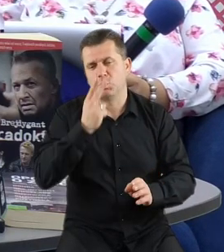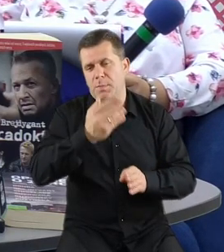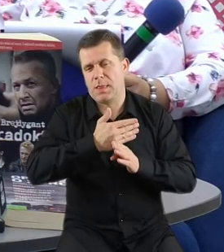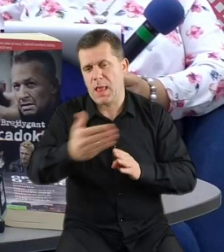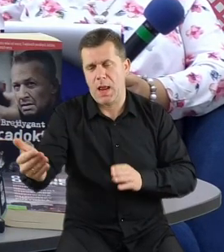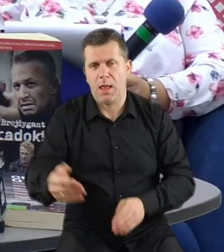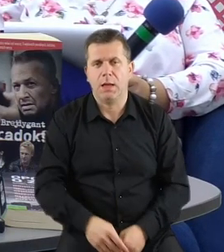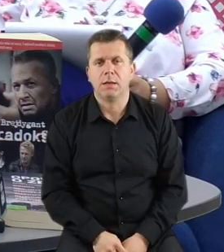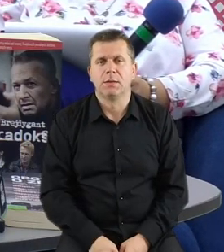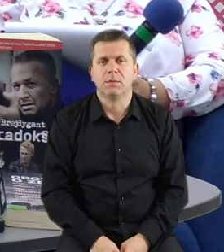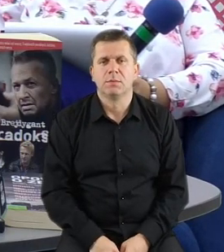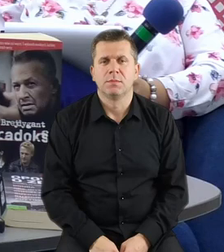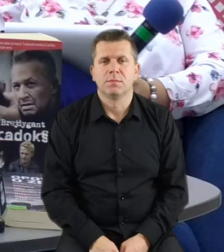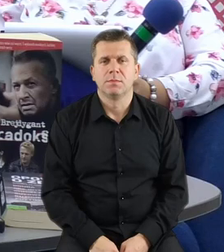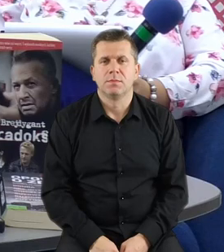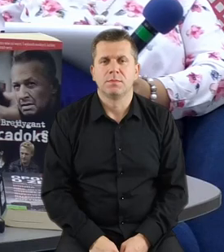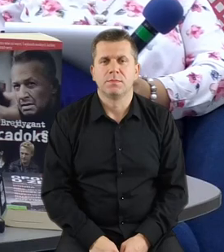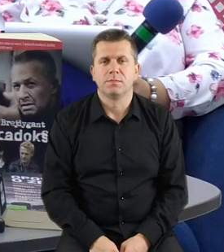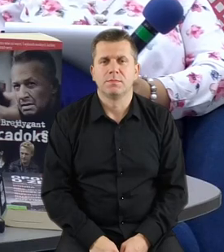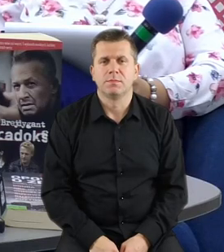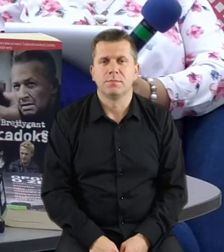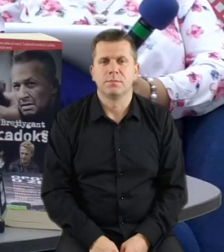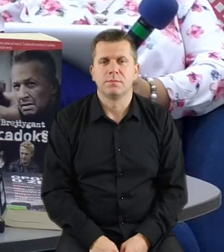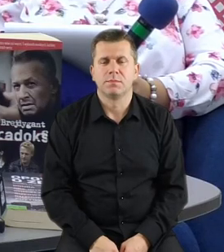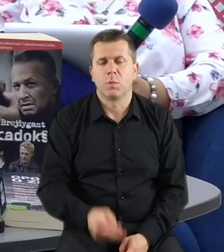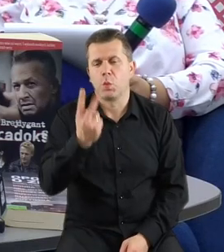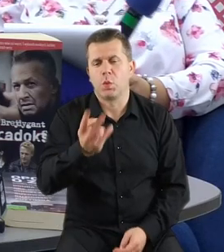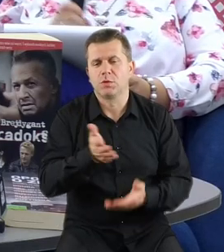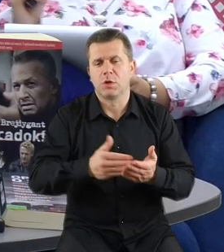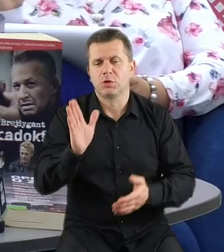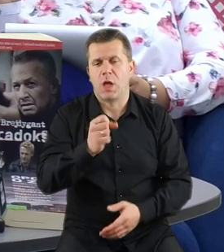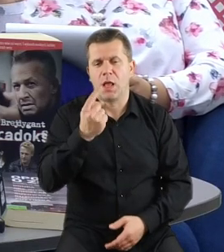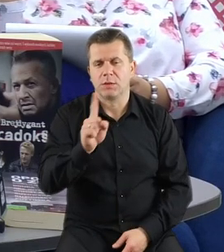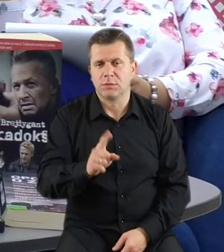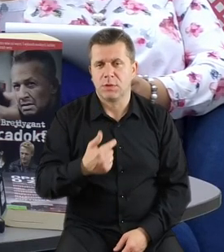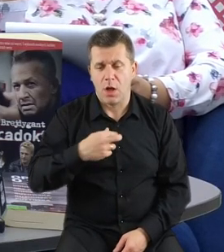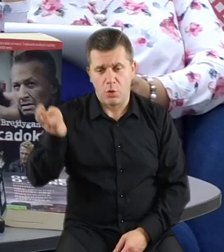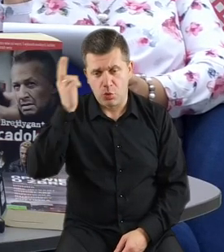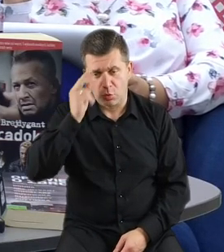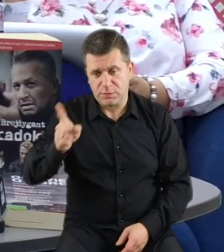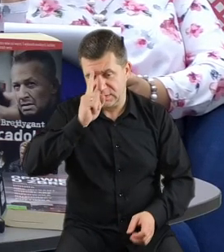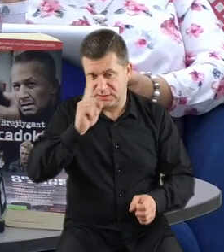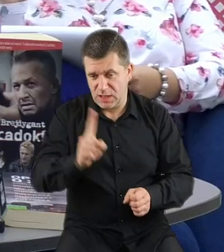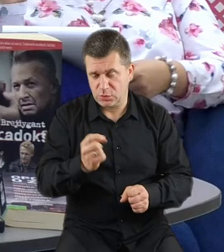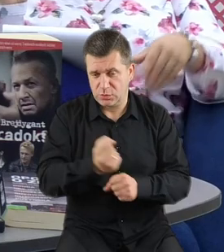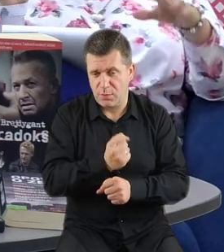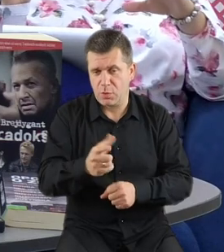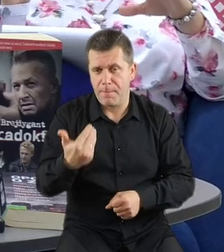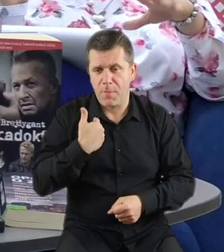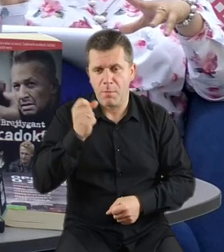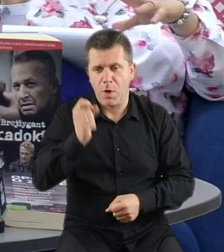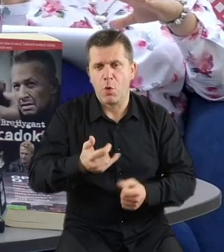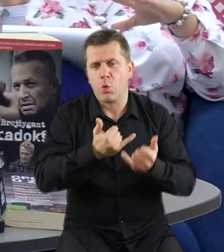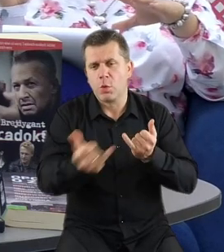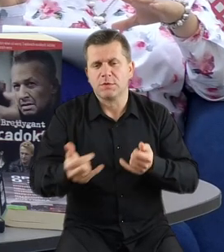zwykło mawiać, jeśli chodzi o Szać, drugą część. ja rozumiem, że to skarżysko to się pewnie pojawiło z różnych